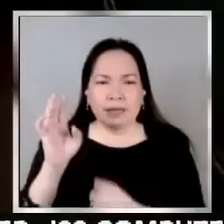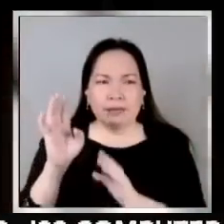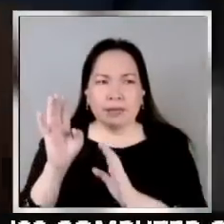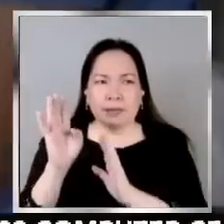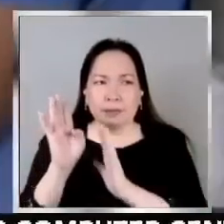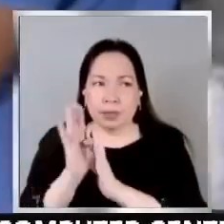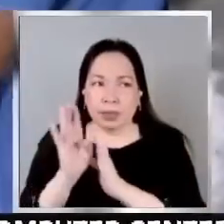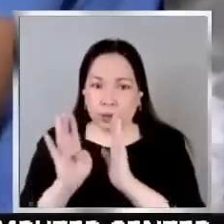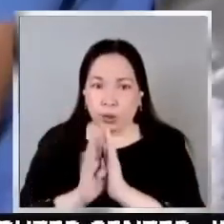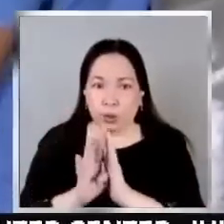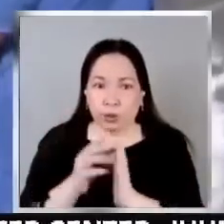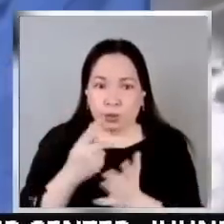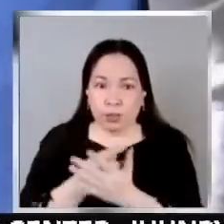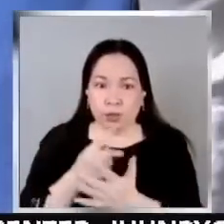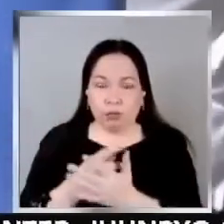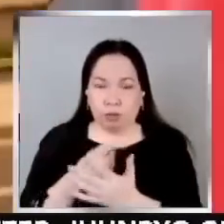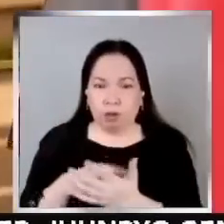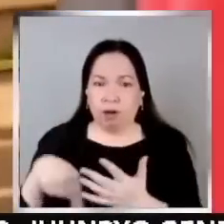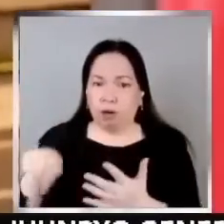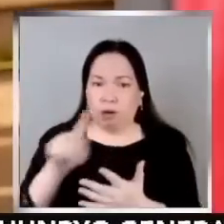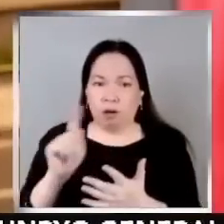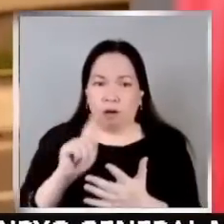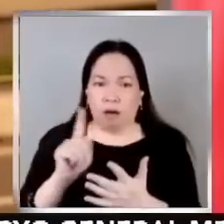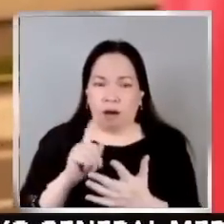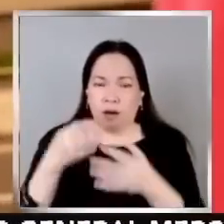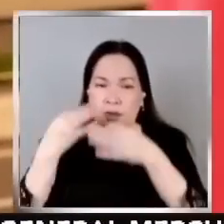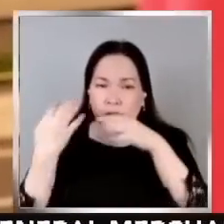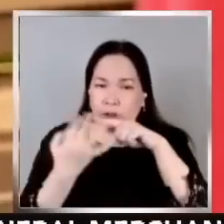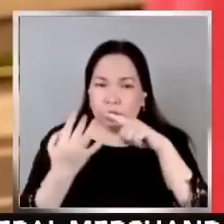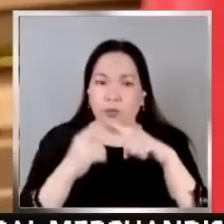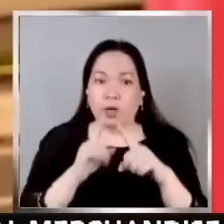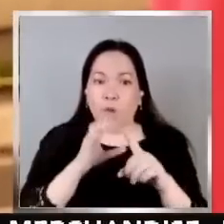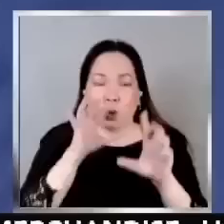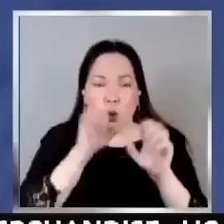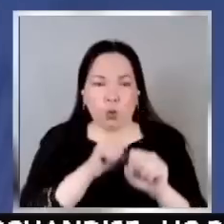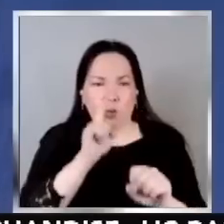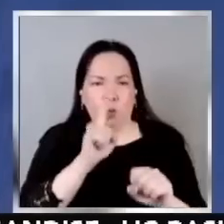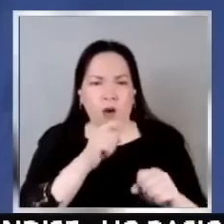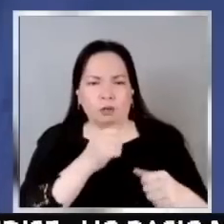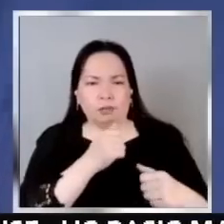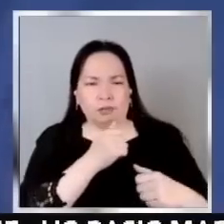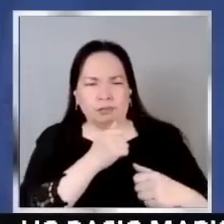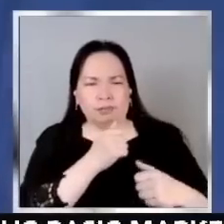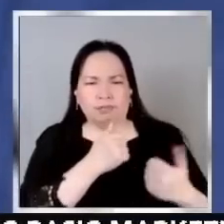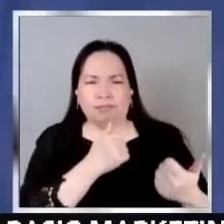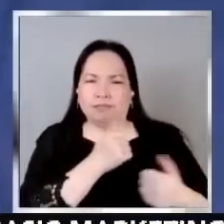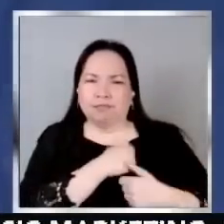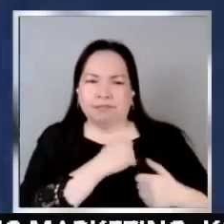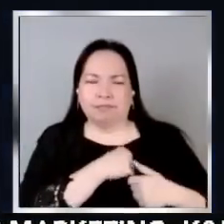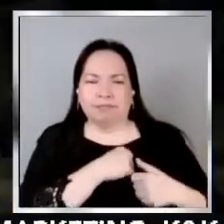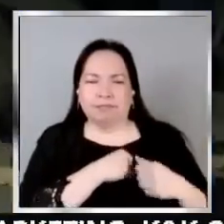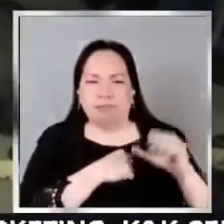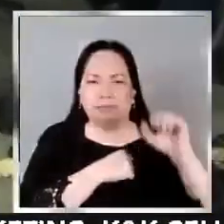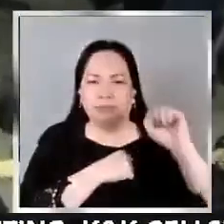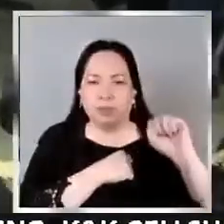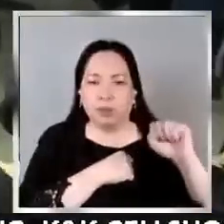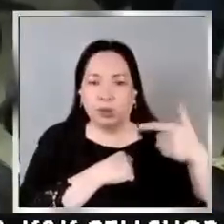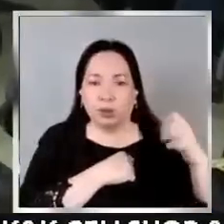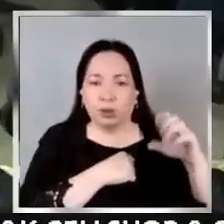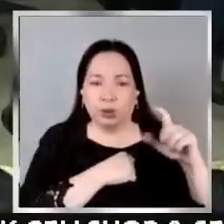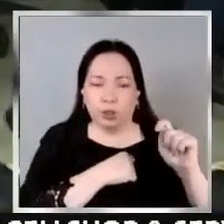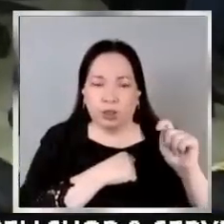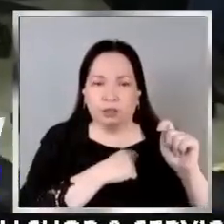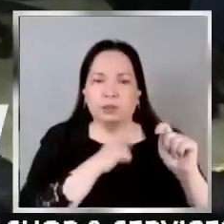sangkot, kabilang sa naaresto ang isang Master Sergeant Rodolfo Mayo. Bagamat nasibak siya sa serbisyo, nakulangan